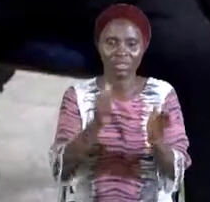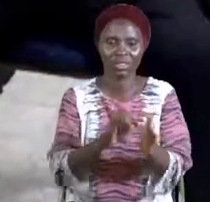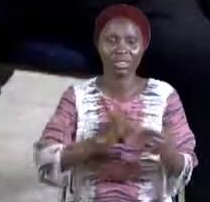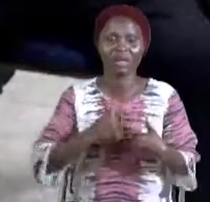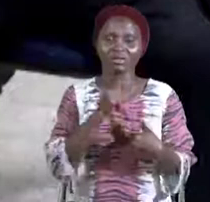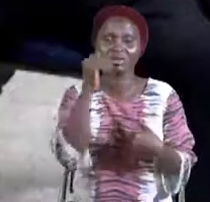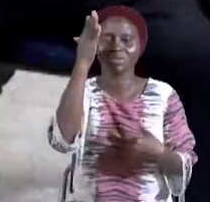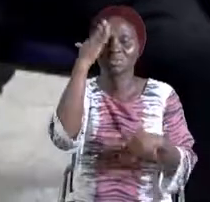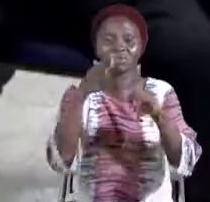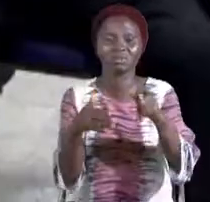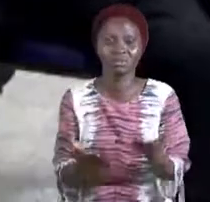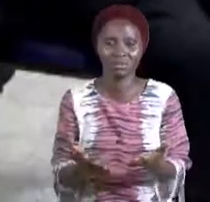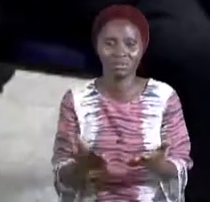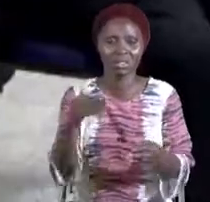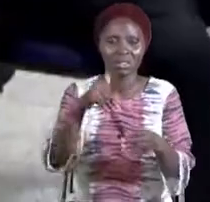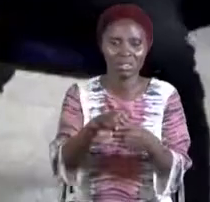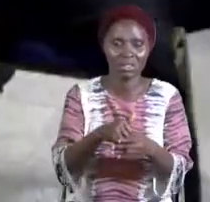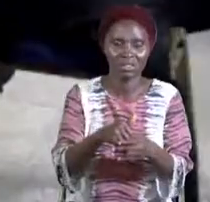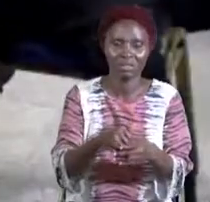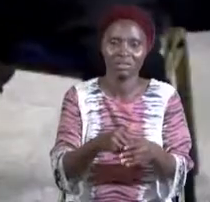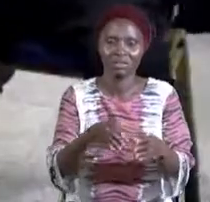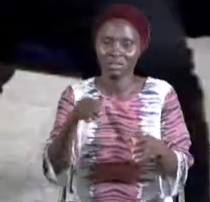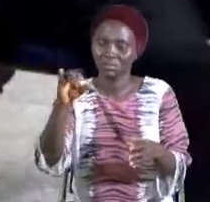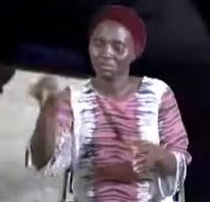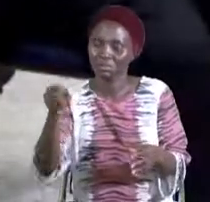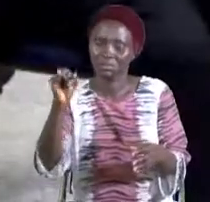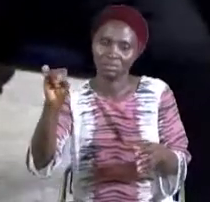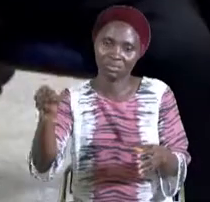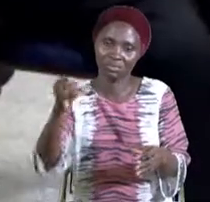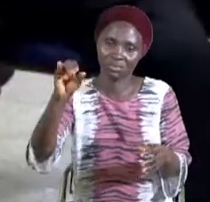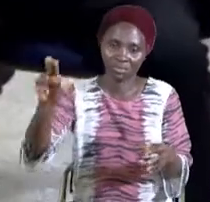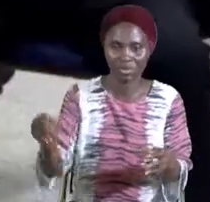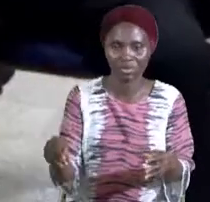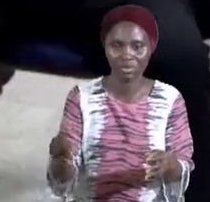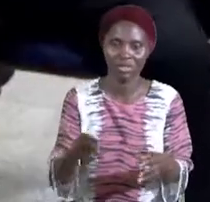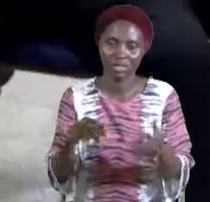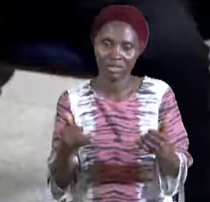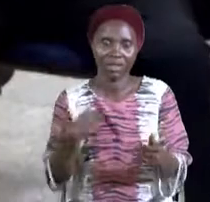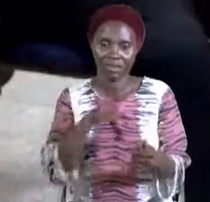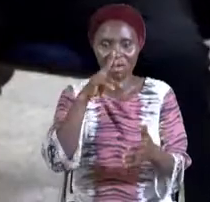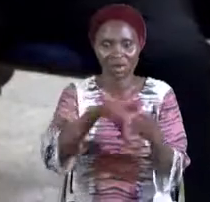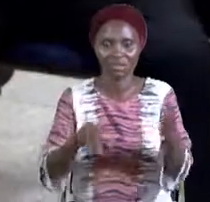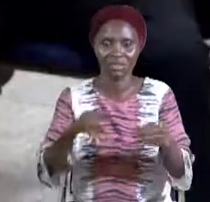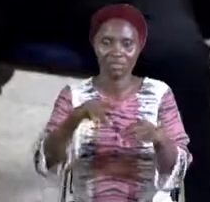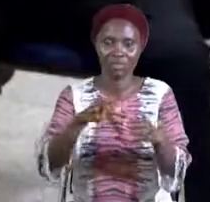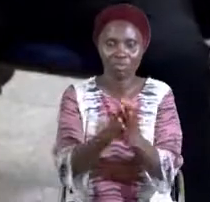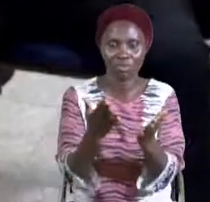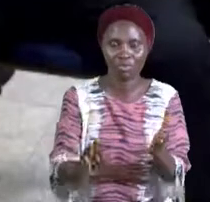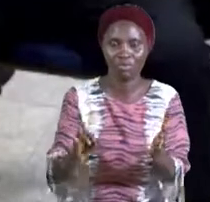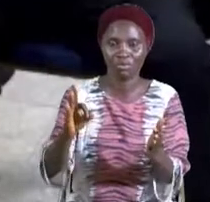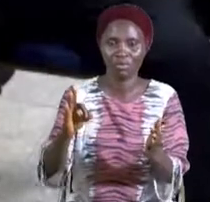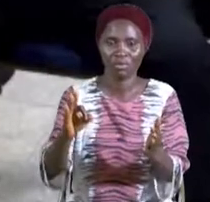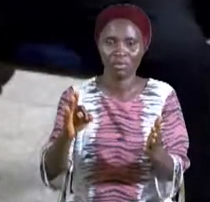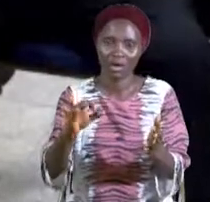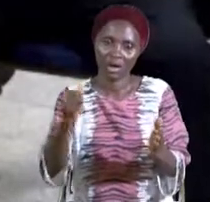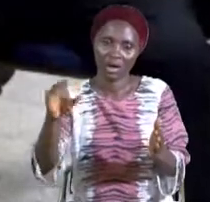Jean, ou bien c'est Actes des Apôtres que nous voulons lire. J'ai lu ça, on connaissait ça avant. Et ils ne viennent pas. Ils